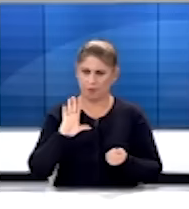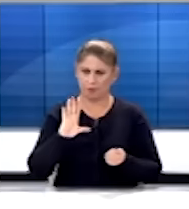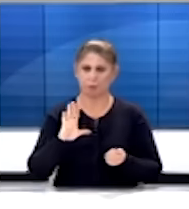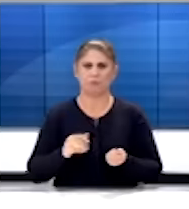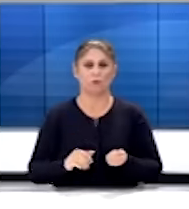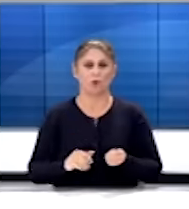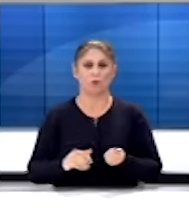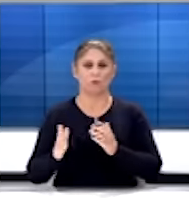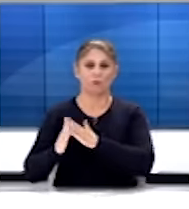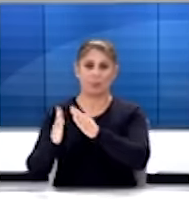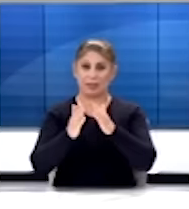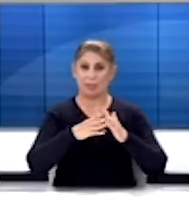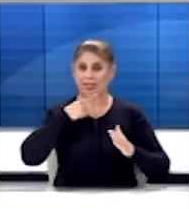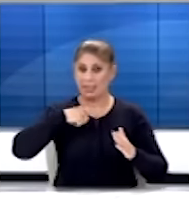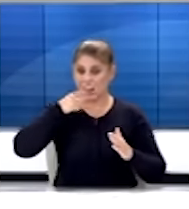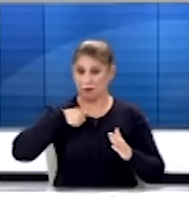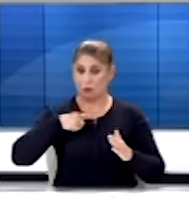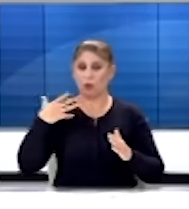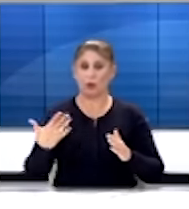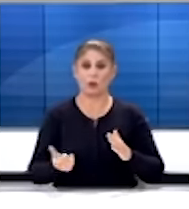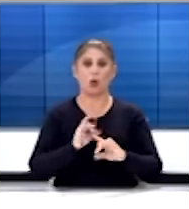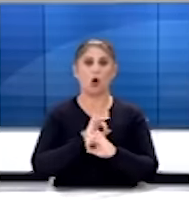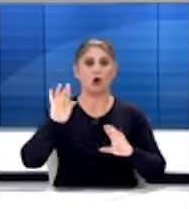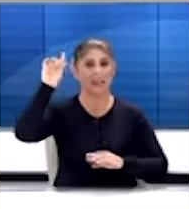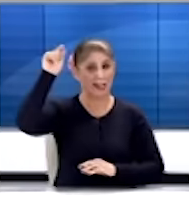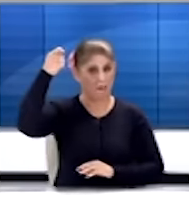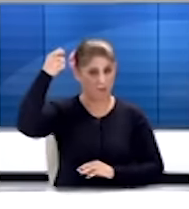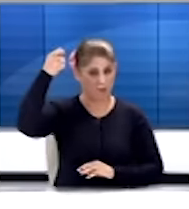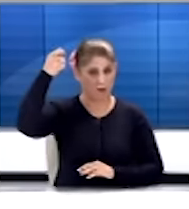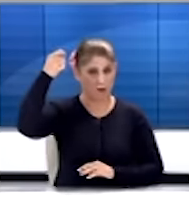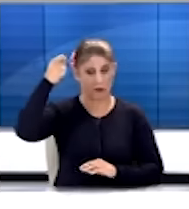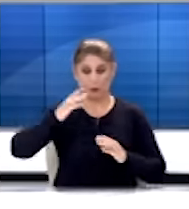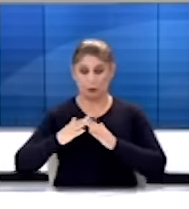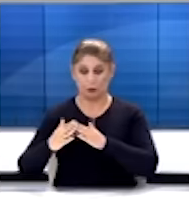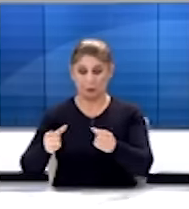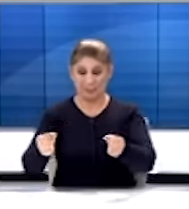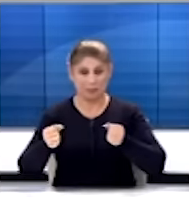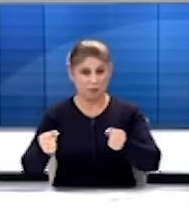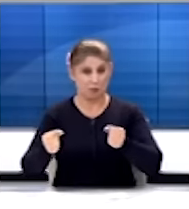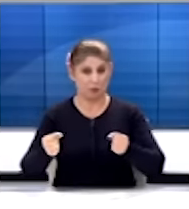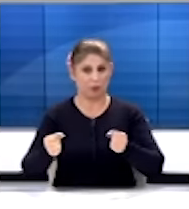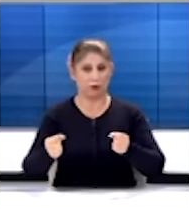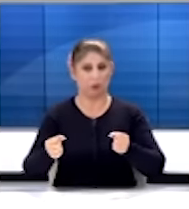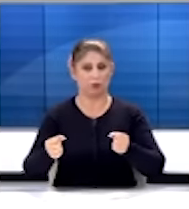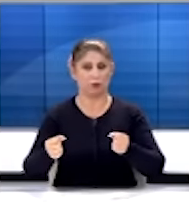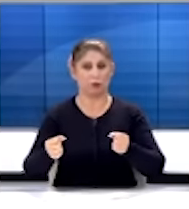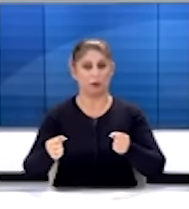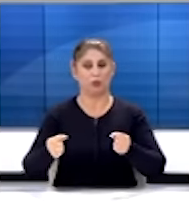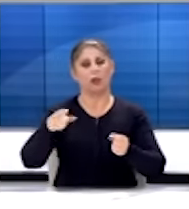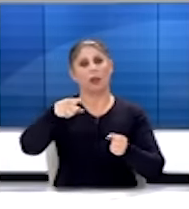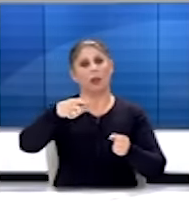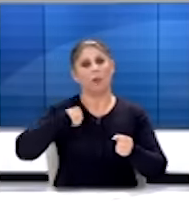οικισμοί στο Ηράκλειο βρίσκονται χωρίς ρεύμα, οικισμοί σεισμοπλήκτων στο ίνι του Δήμου